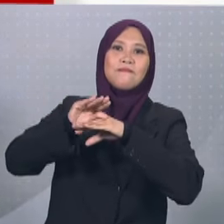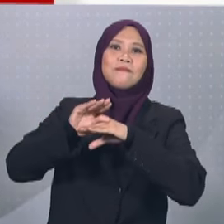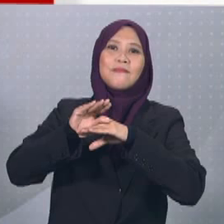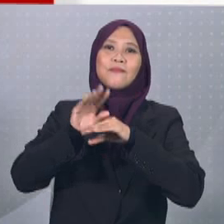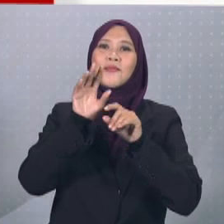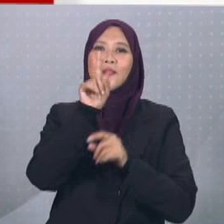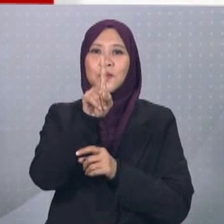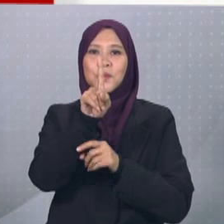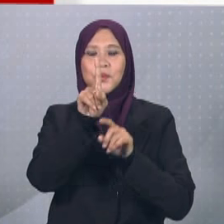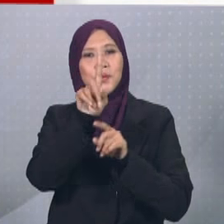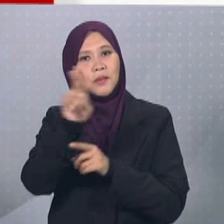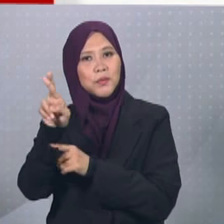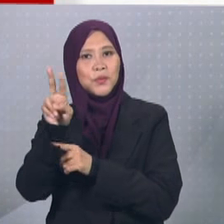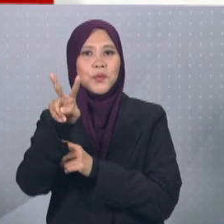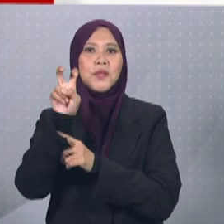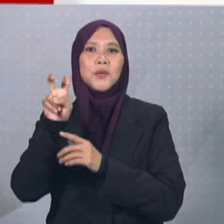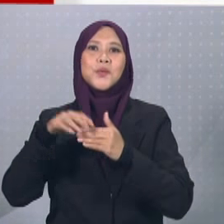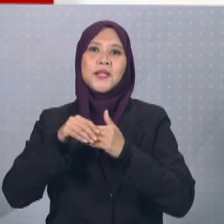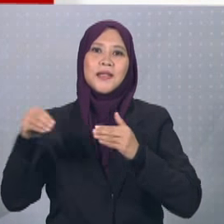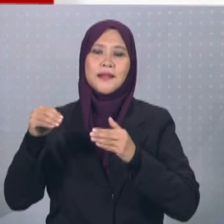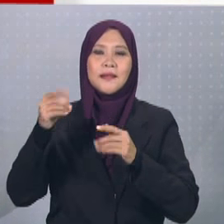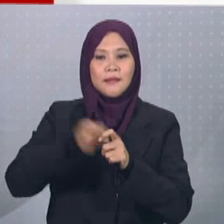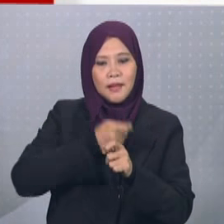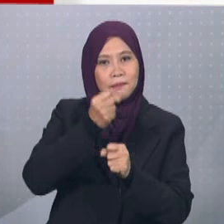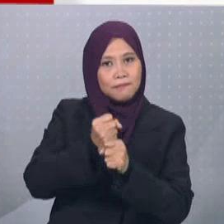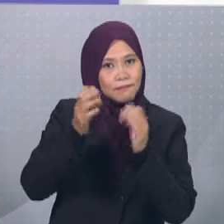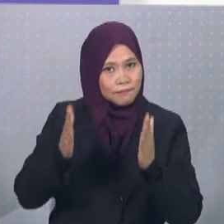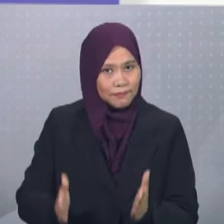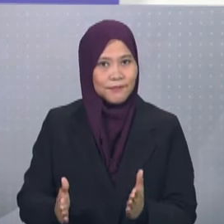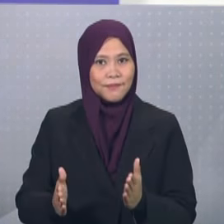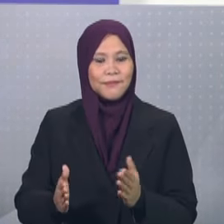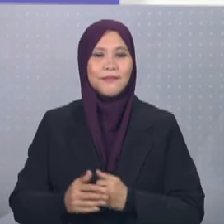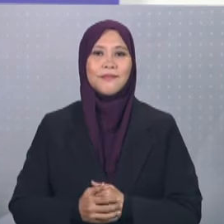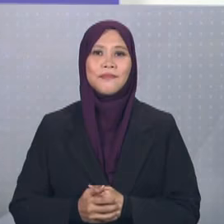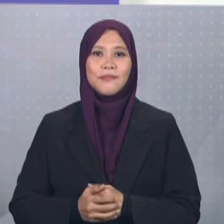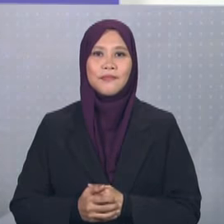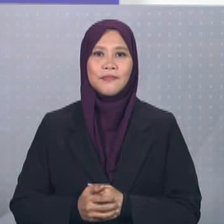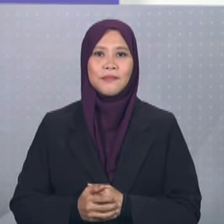sebanyak RM1,200 bagi setiap pekerja.